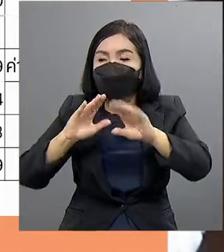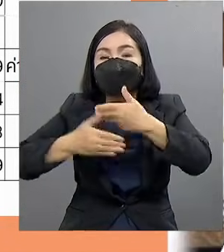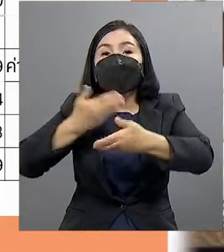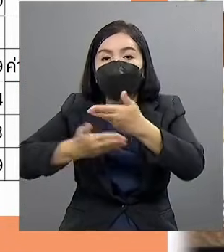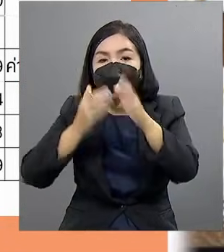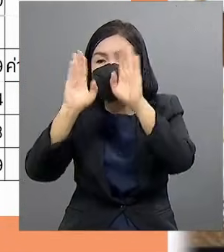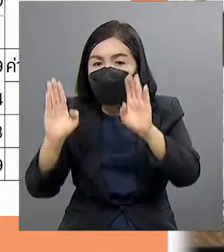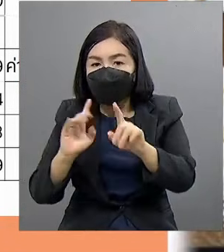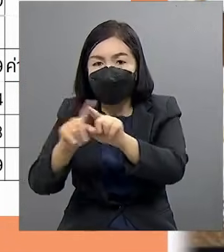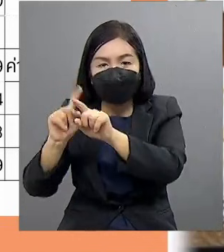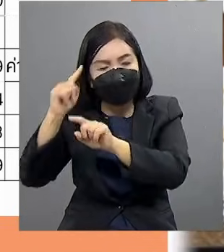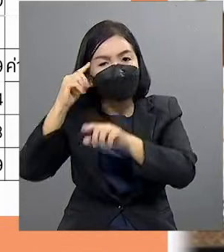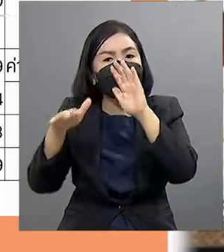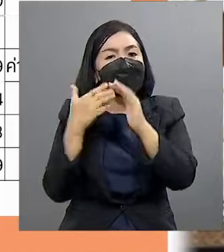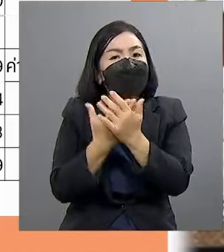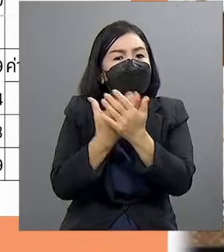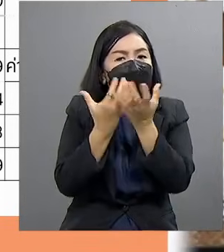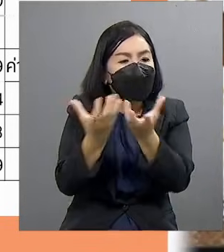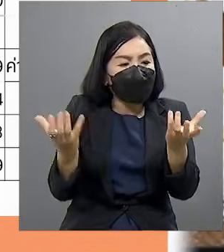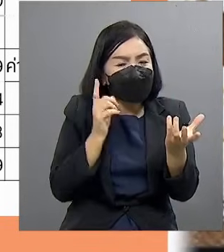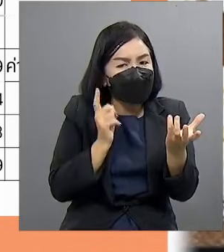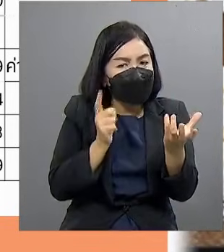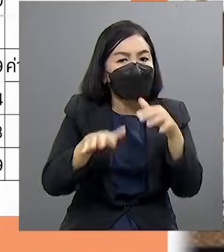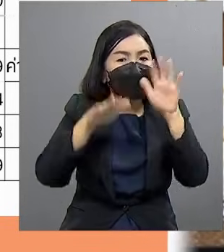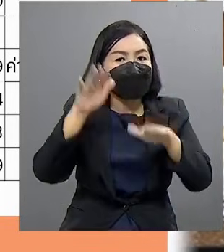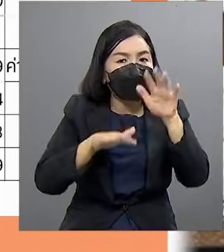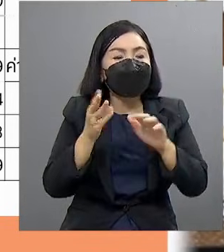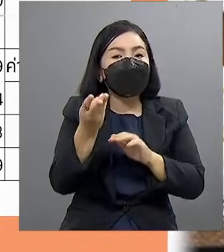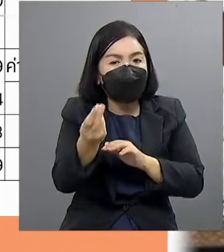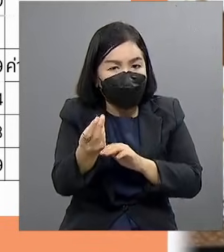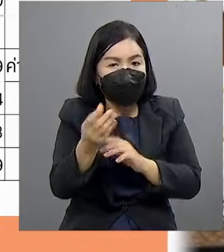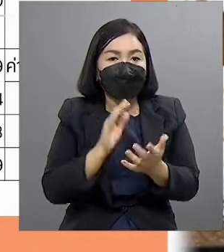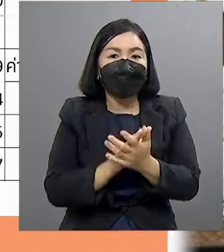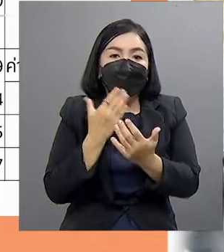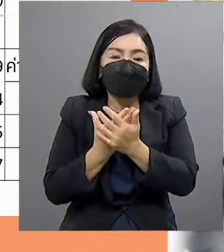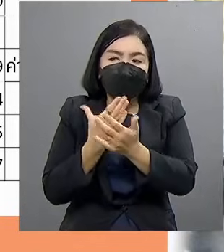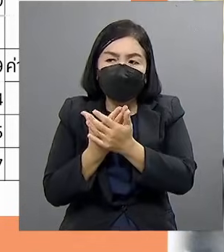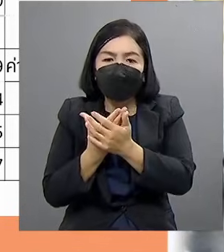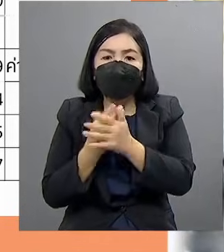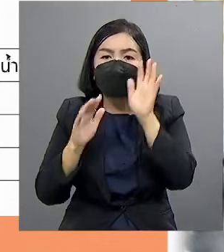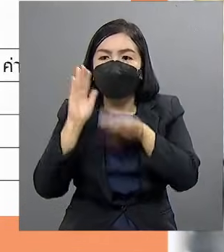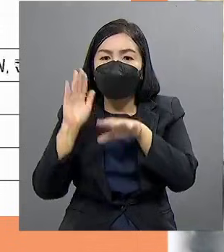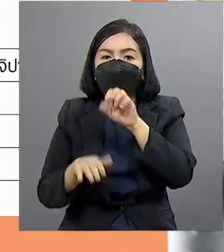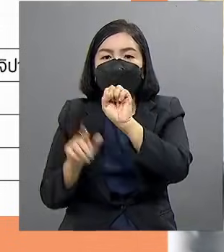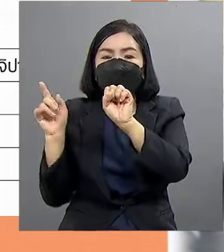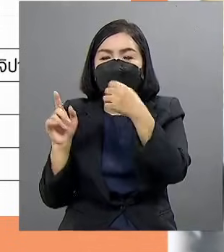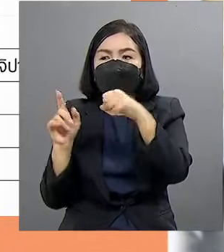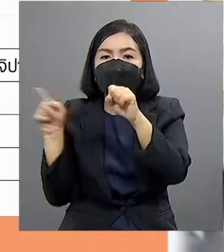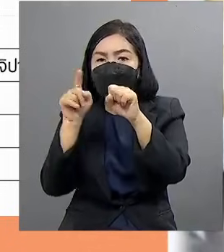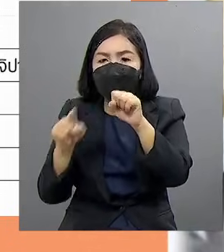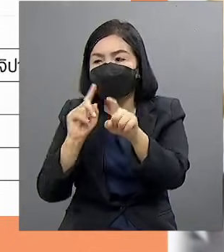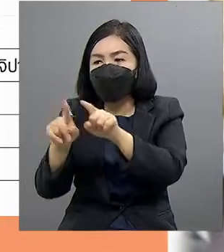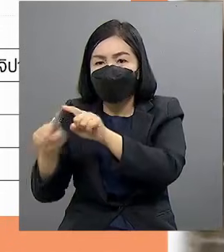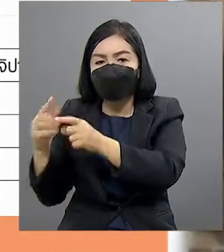ะครับค่ายิวคือปริมาณวัตถุดิบจริงที่เราสามารถนำมาใช้ได้ผมมีค่าเผื่ออื่นให้ประมาณสัก 10% ครับค่าเผื่ออื่นจะประกอบไปด้วยค่